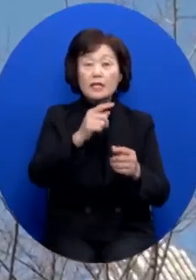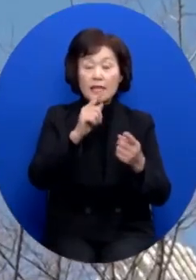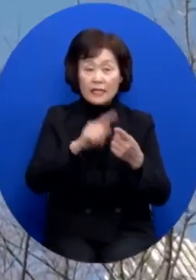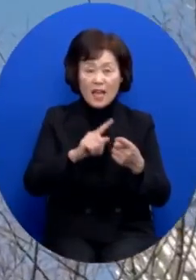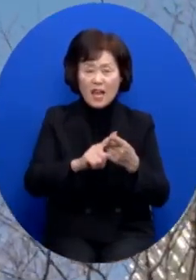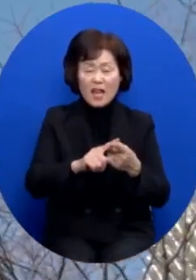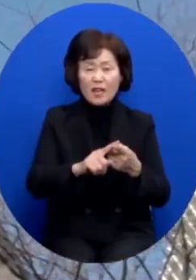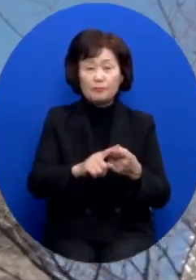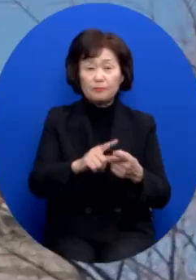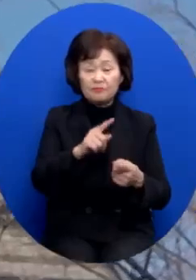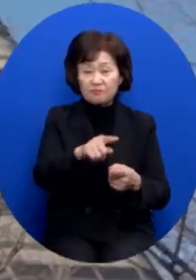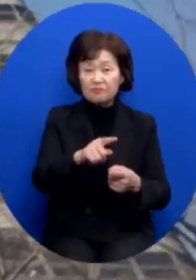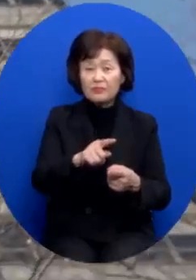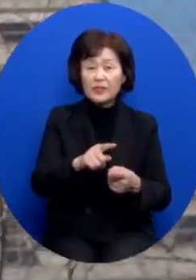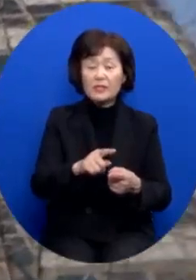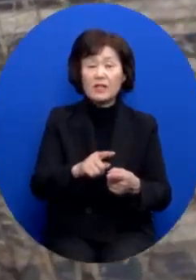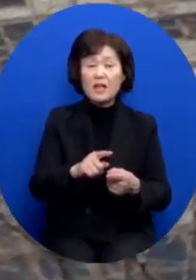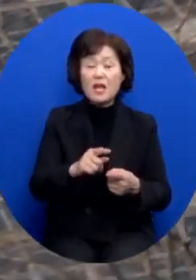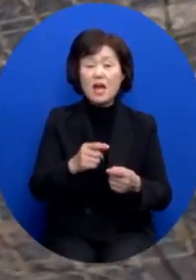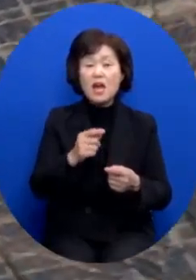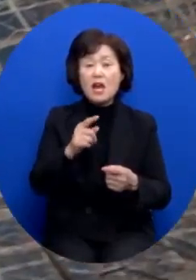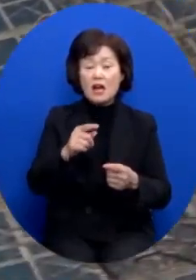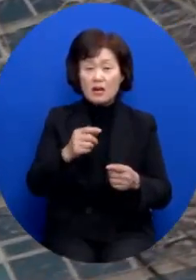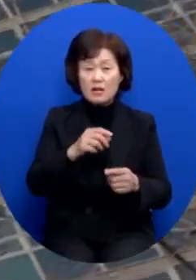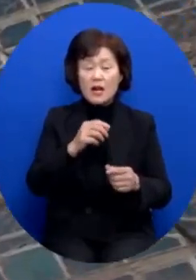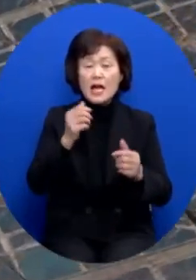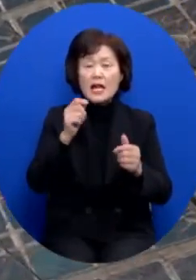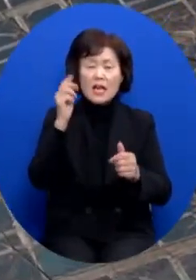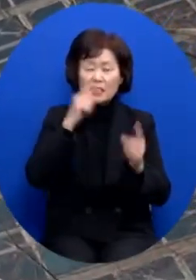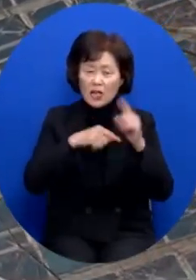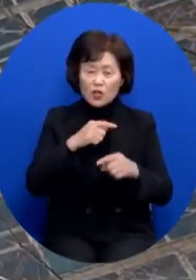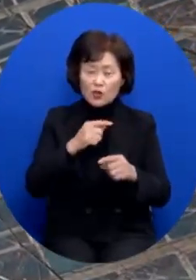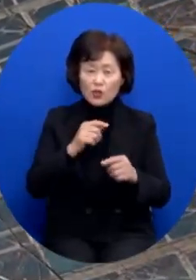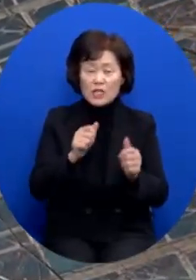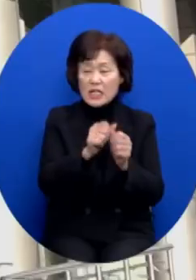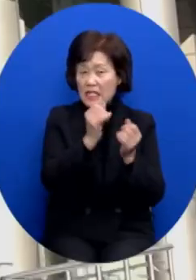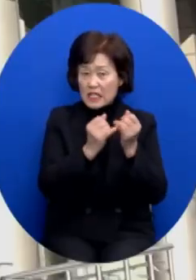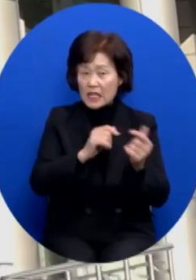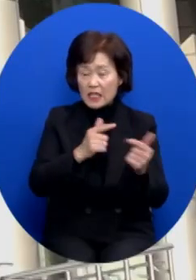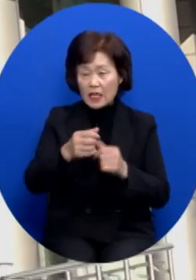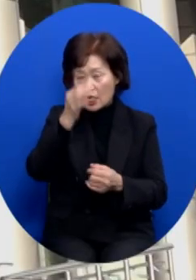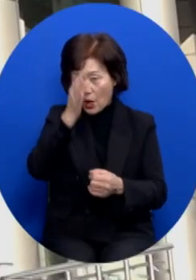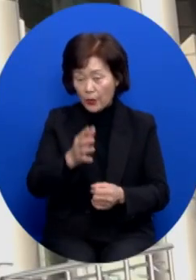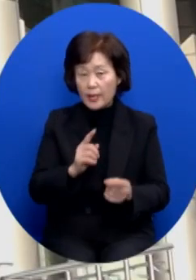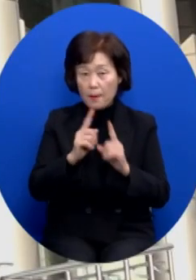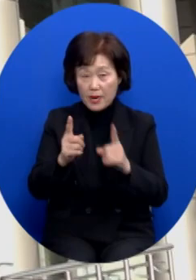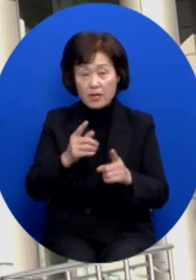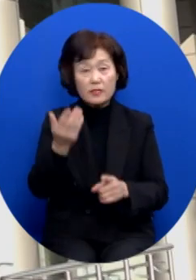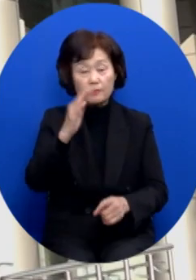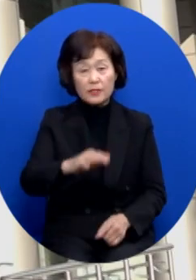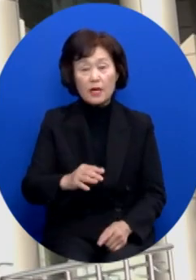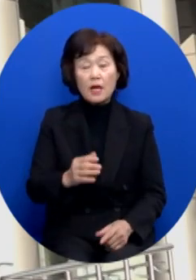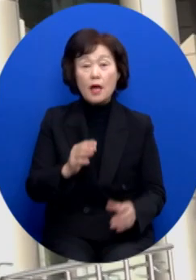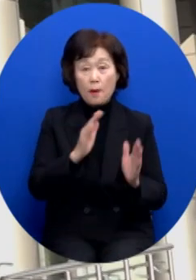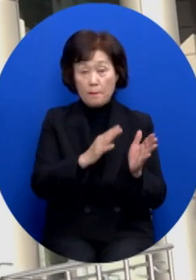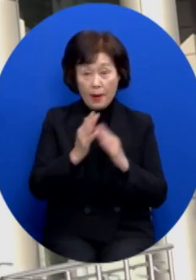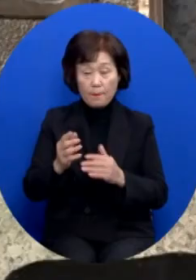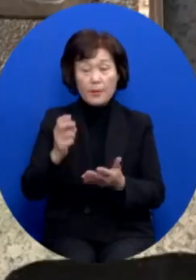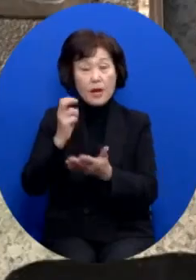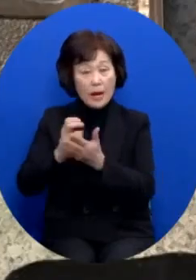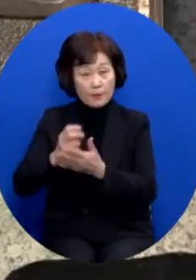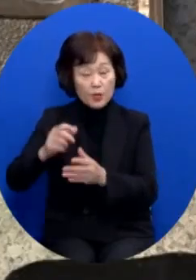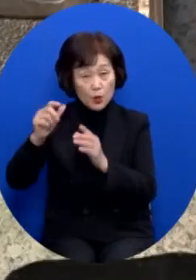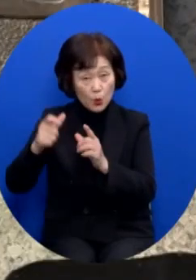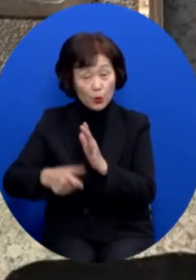상처받은 그리스도인들에게 사과하라고 요구했습니다. 반면 감리회 장로회 전국연합회는 성명을 통해 이동환